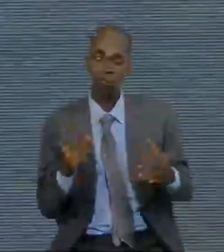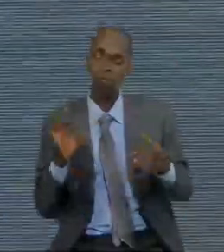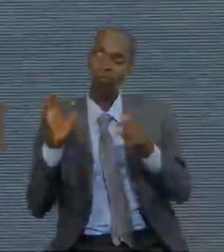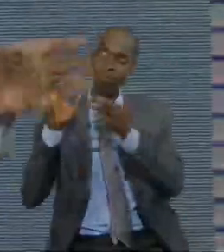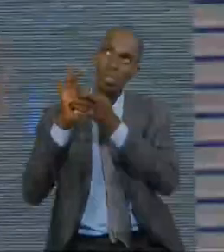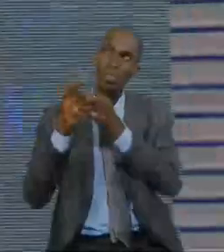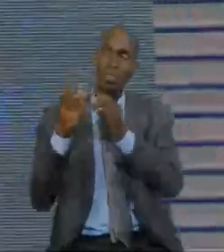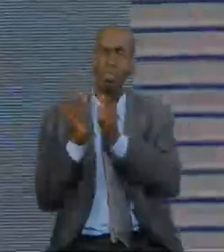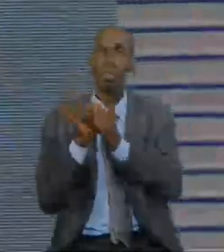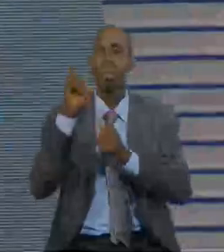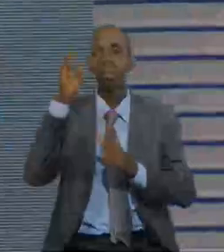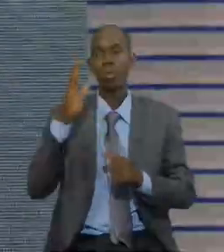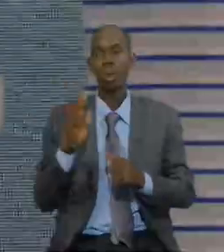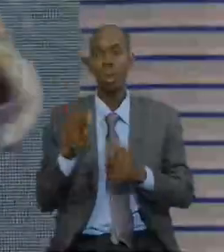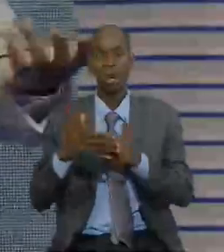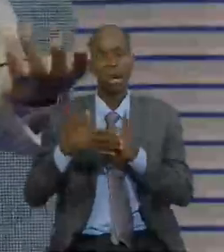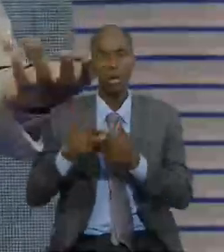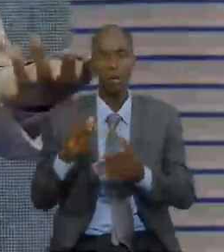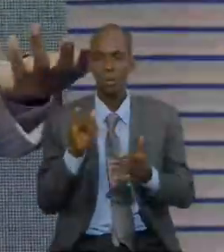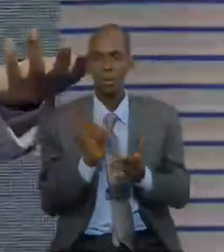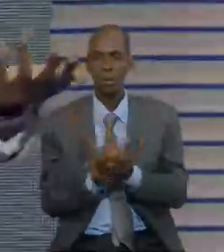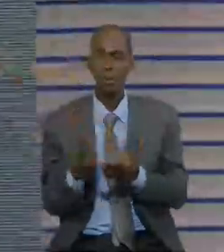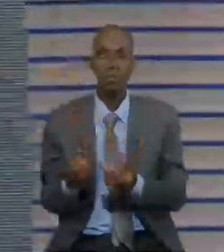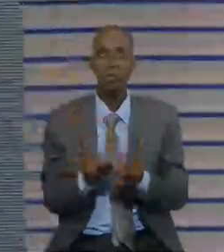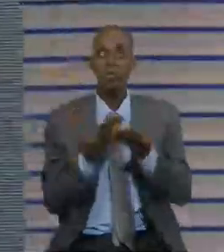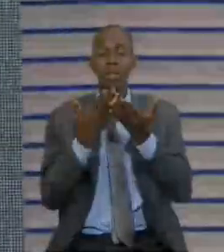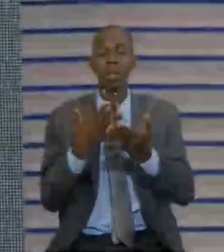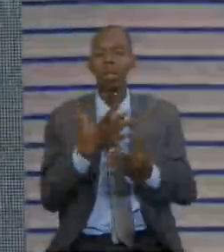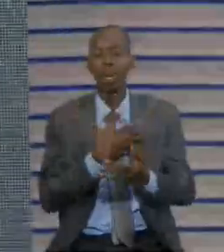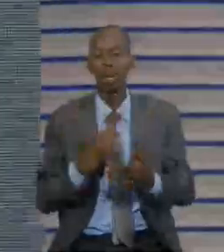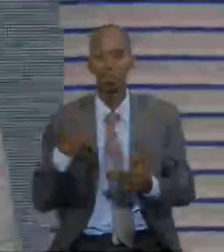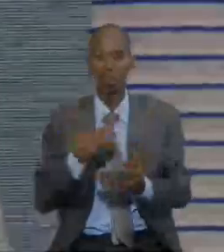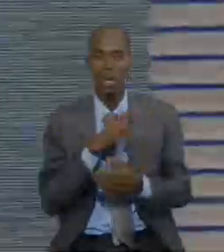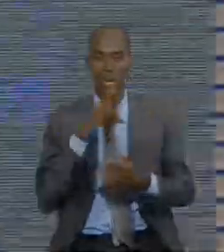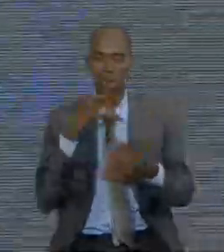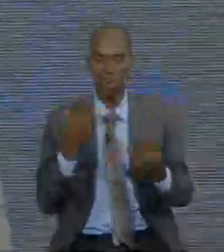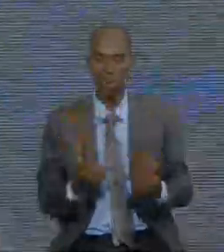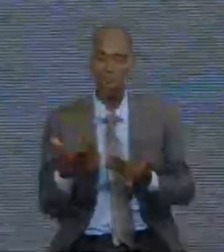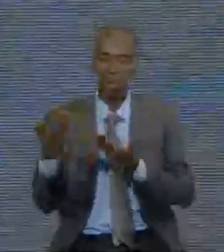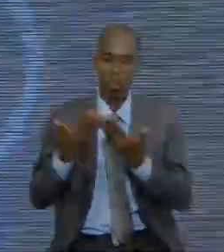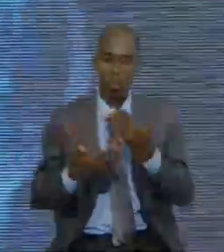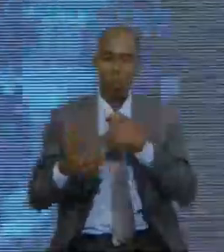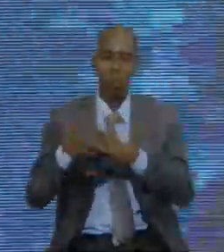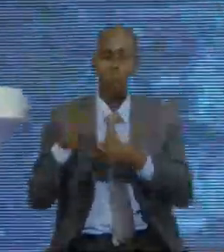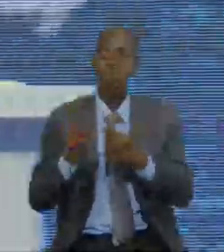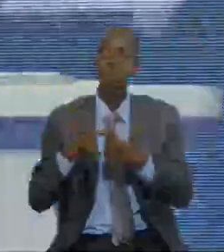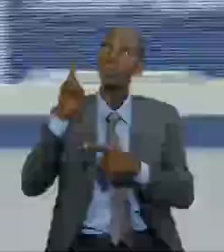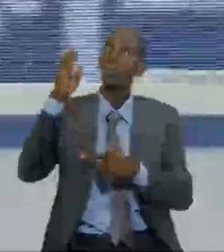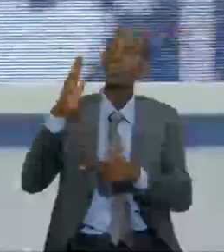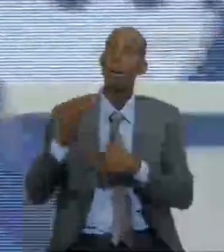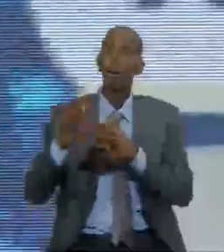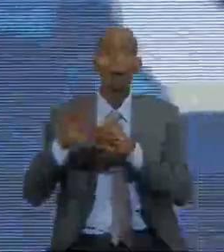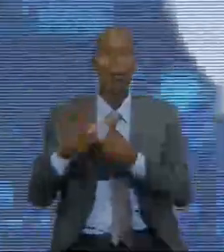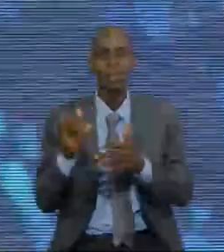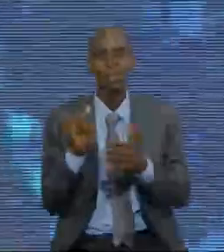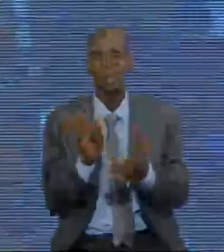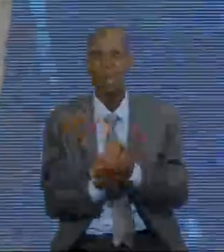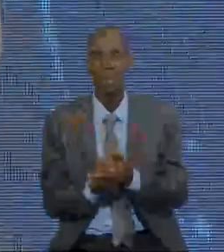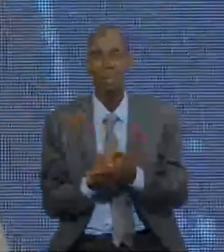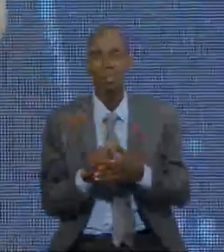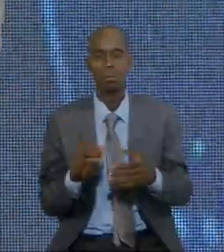connectés à Dieu après cette expiration nous sommes réconciliés à Dieu après cette